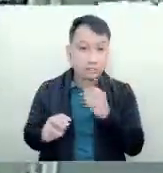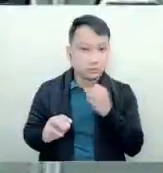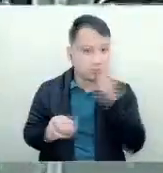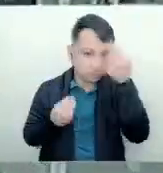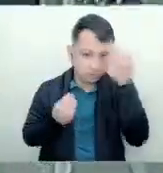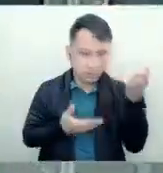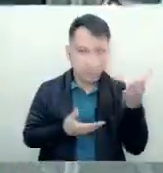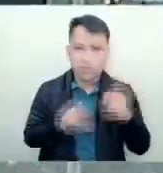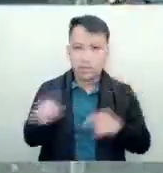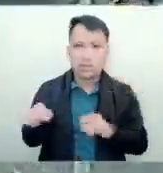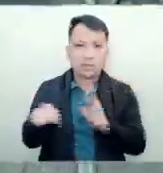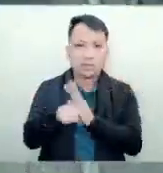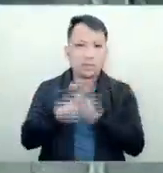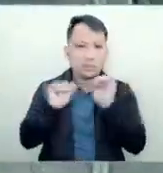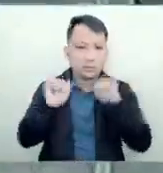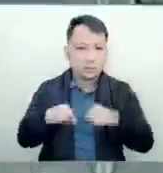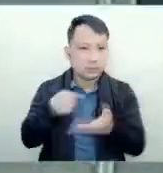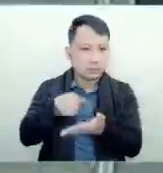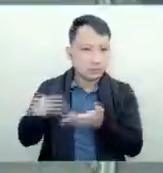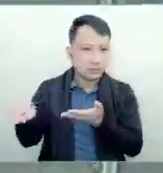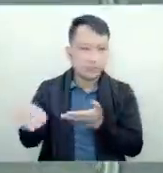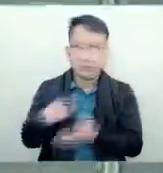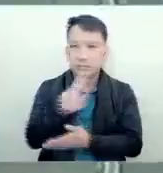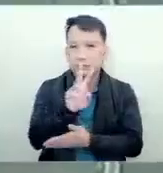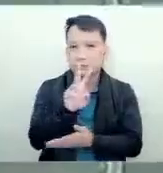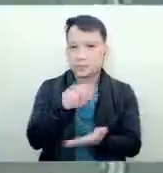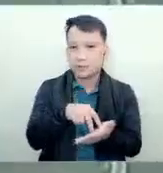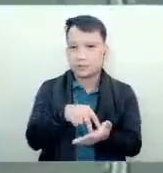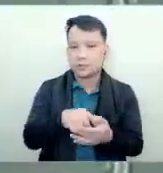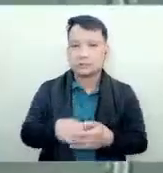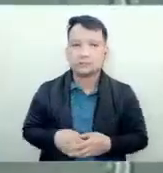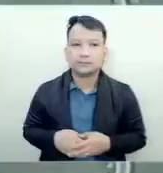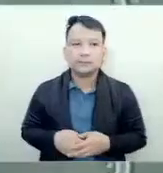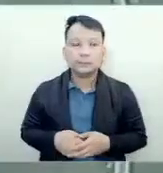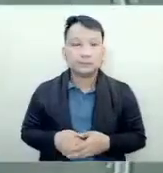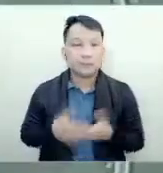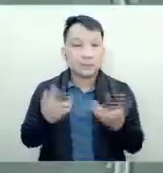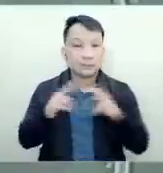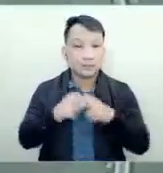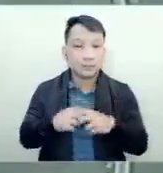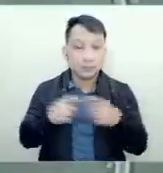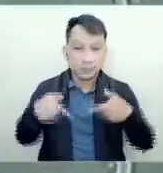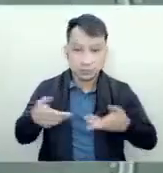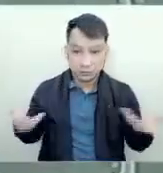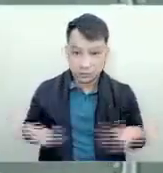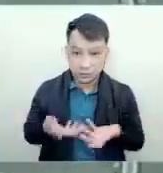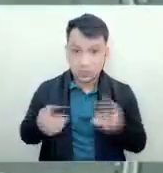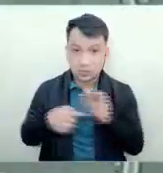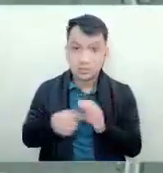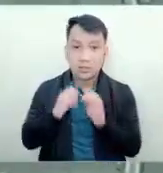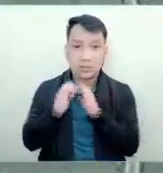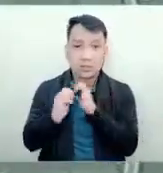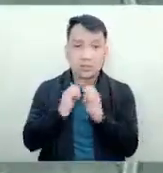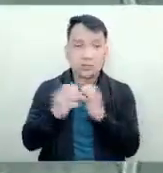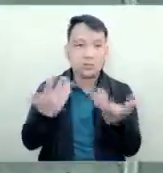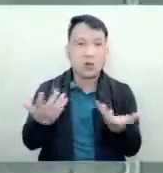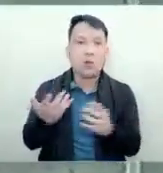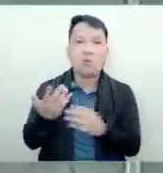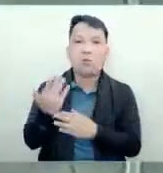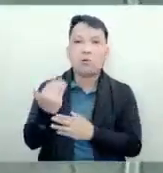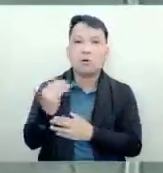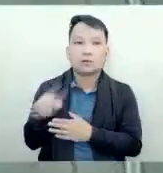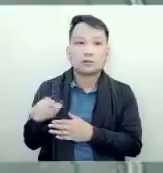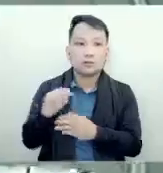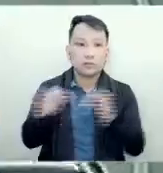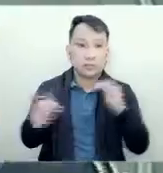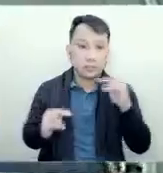truck ban ay pagbumultahin ng 2,000 pesos. Samantala, Marga, nandito tayo ngayon sa EDSA Australia kung saan both